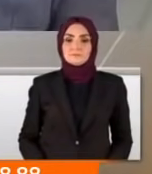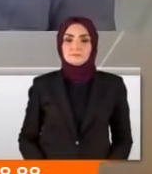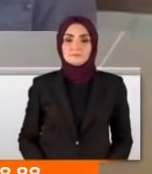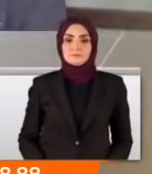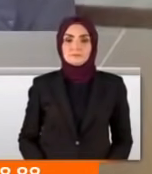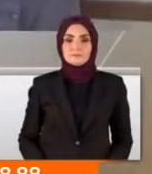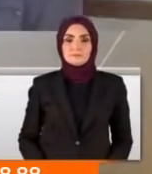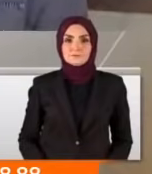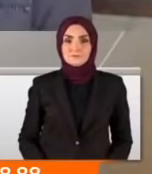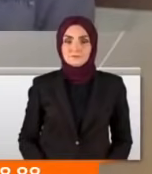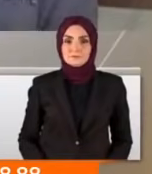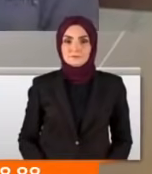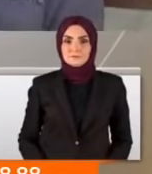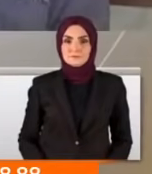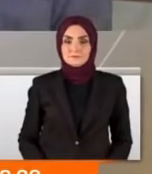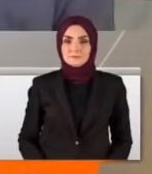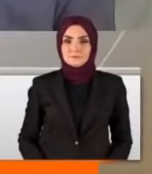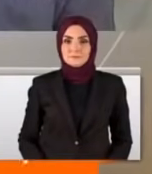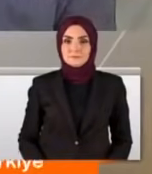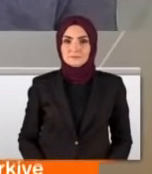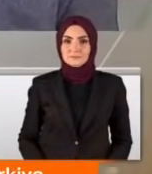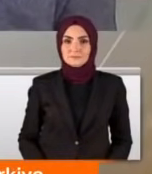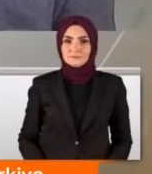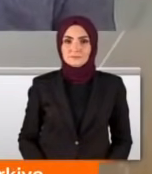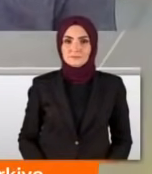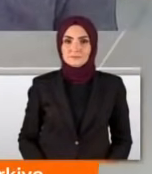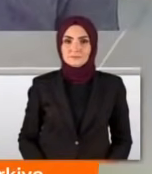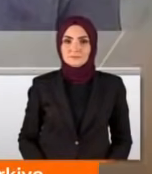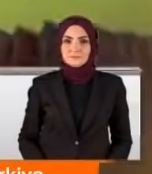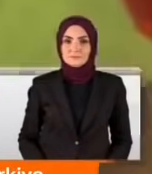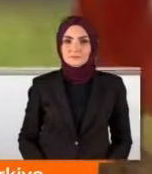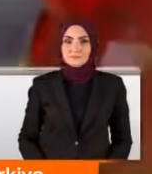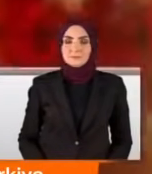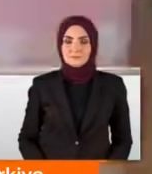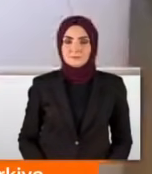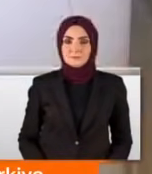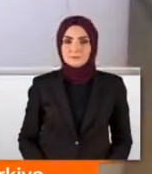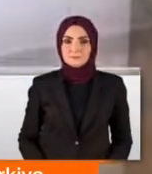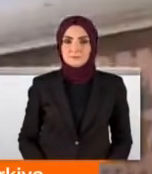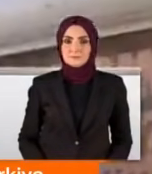bilmiyorsunuz. Yok. Tanımıyorsunuz sahiplerini de. Rahatsız etmeyin lütfen ya.